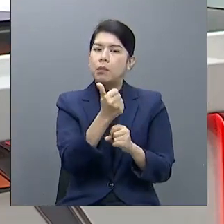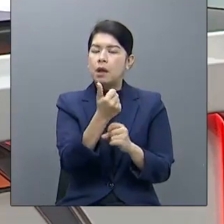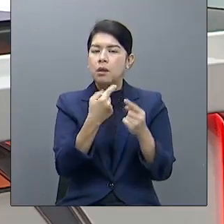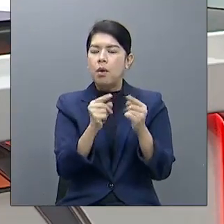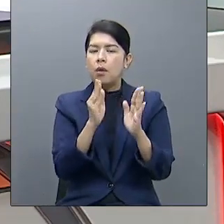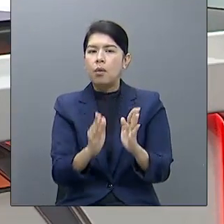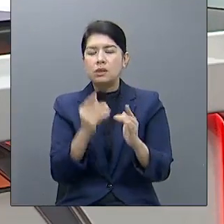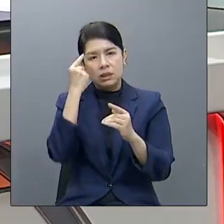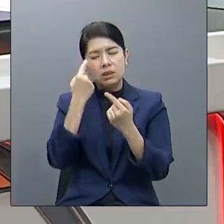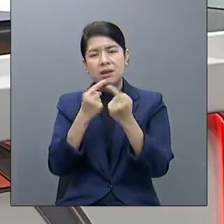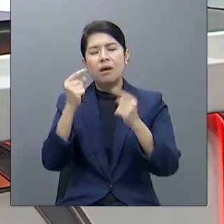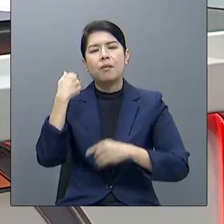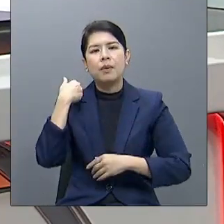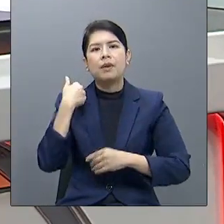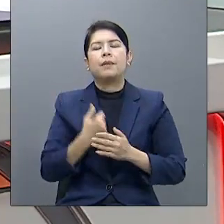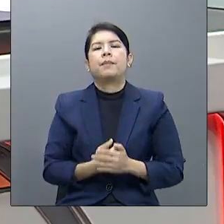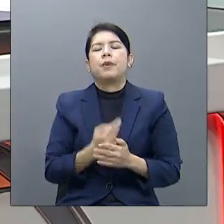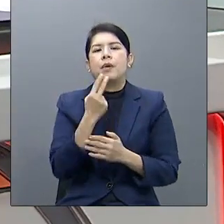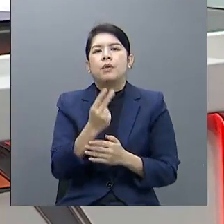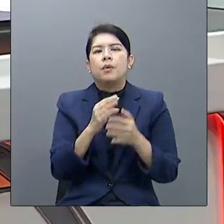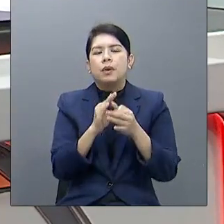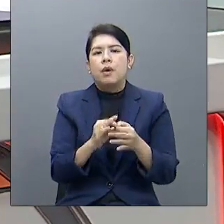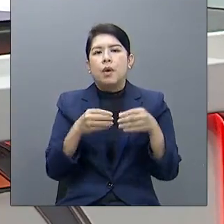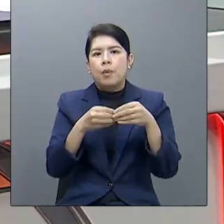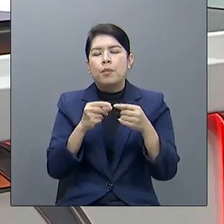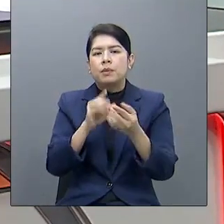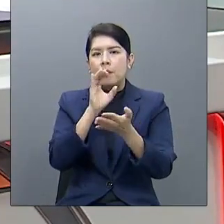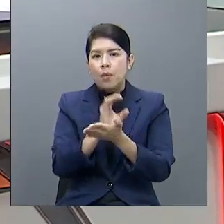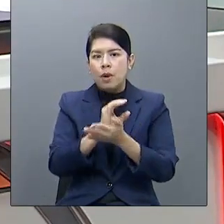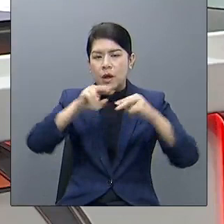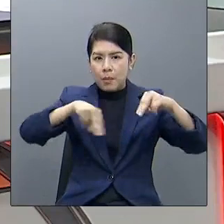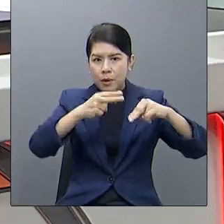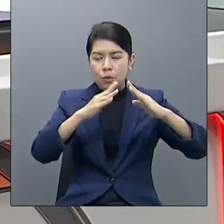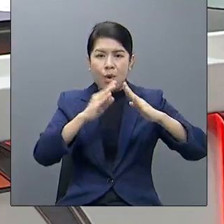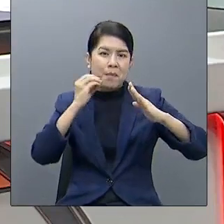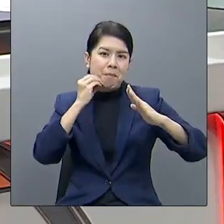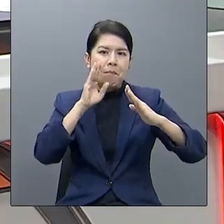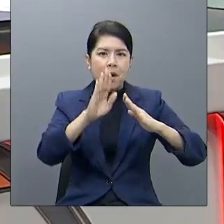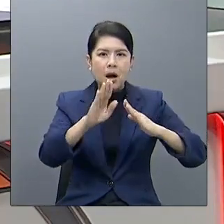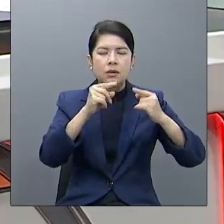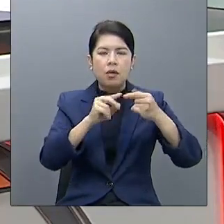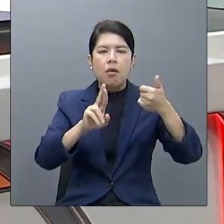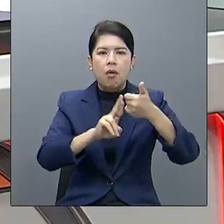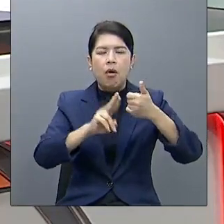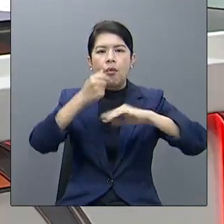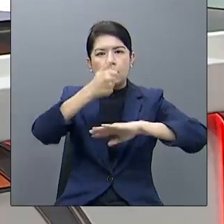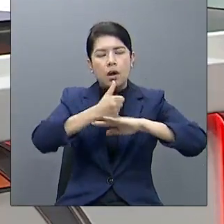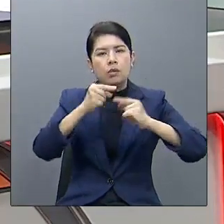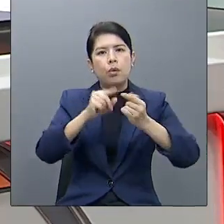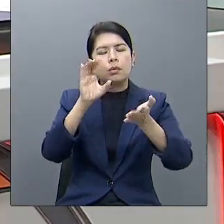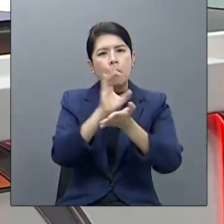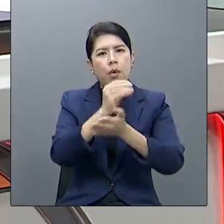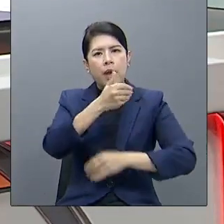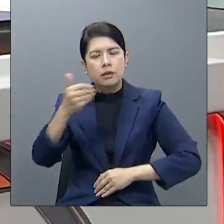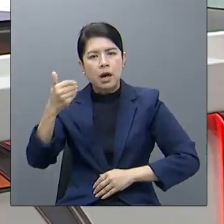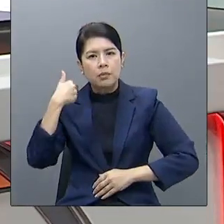มาดูเรื่องของการเข้าค้นบ้านพักของบิ๊กโจ๊กก็มีการพูดถึงกันมากนะคะล่าสุดค่ะทางศาลอาญาก็มีการชี้แจงถึงปมการออกใหม่ค้นบ้านของ